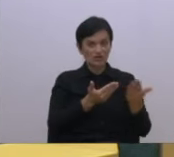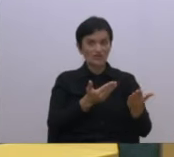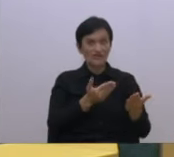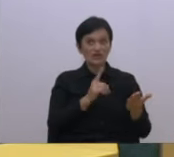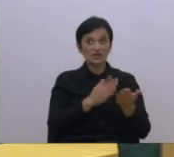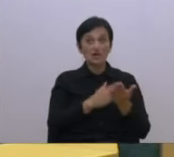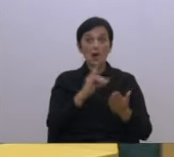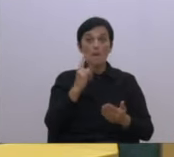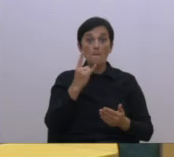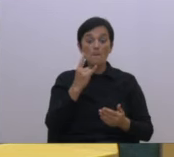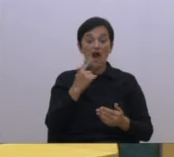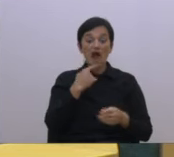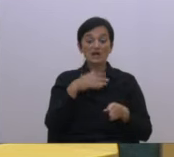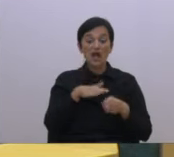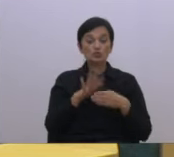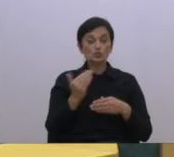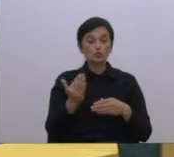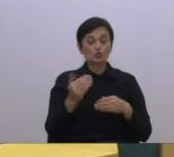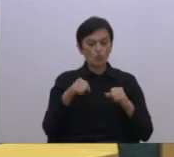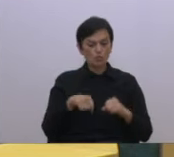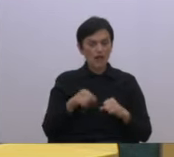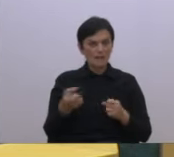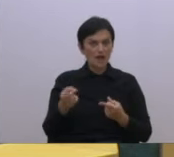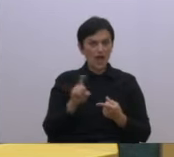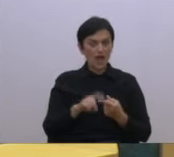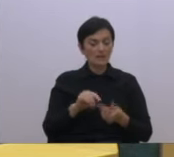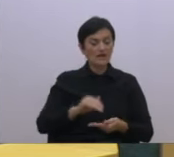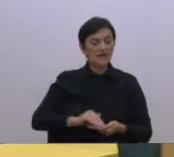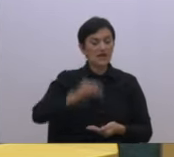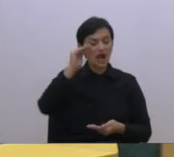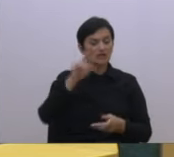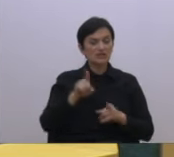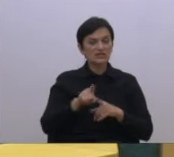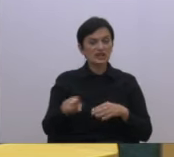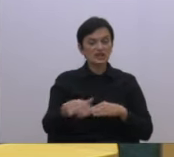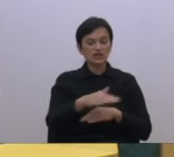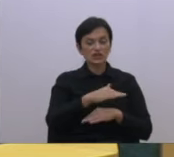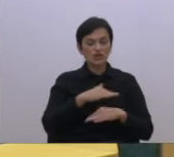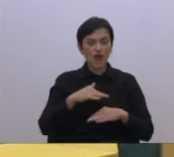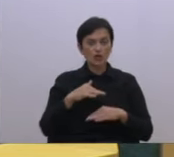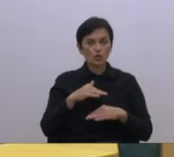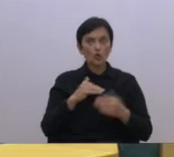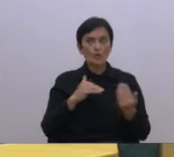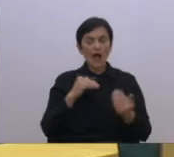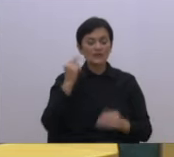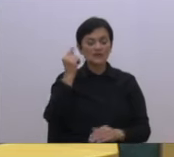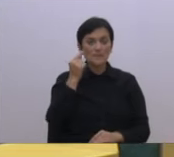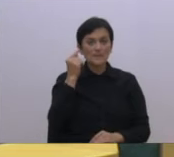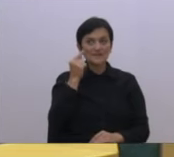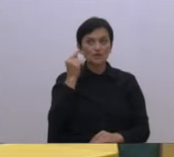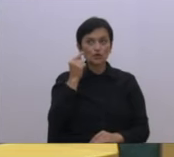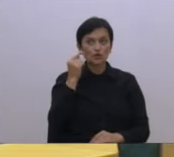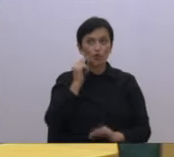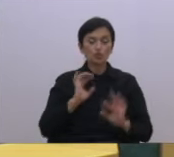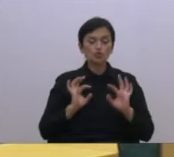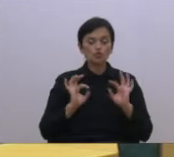რომ ბავშვს და არასრულწლოვანს და მის უფლებას ეხება, რომ გაიზარდოს ისეთ გარემოში, რომელიც მათ შორის მას ფსიქოლოგიურად